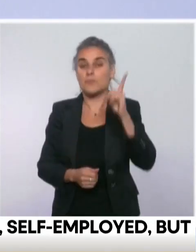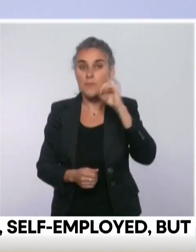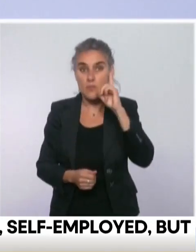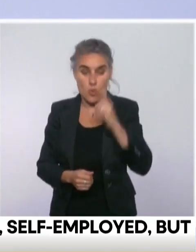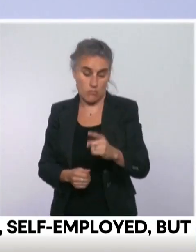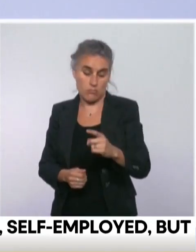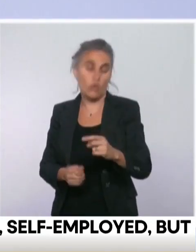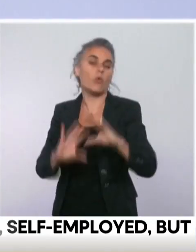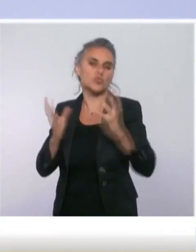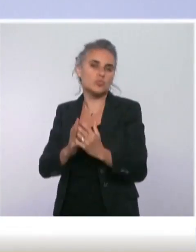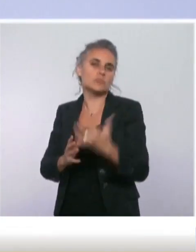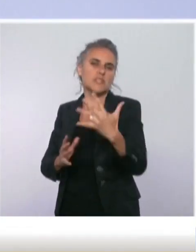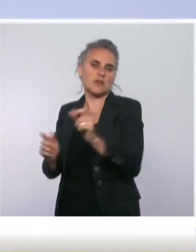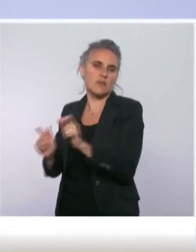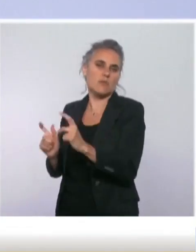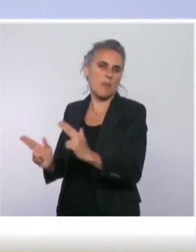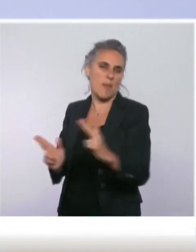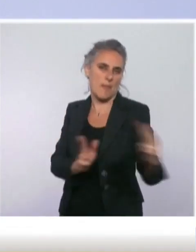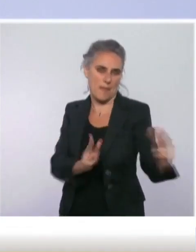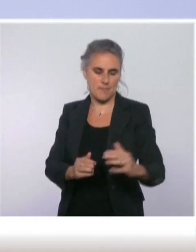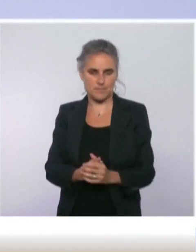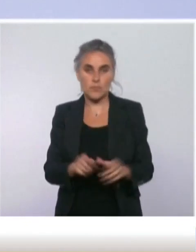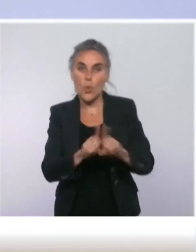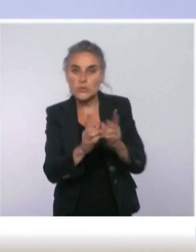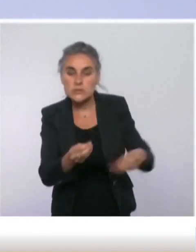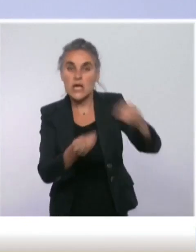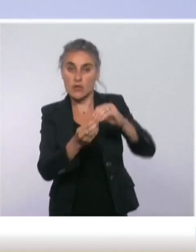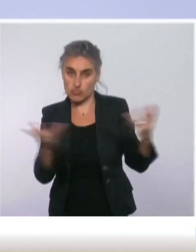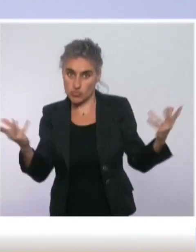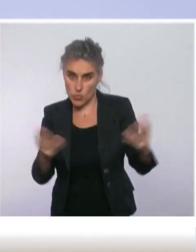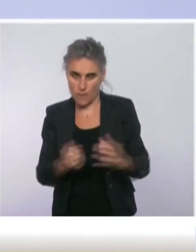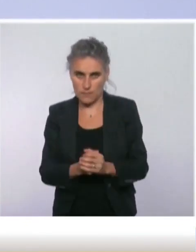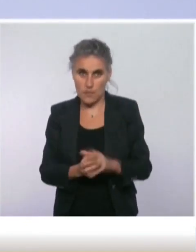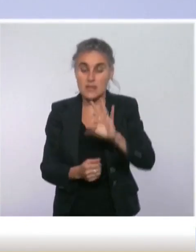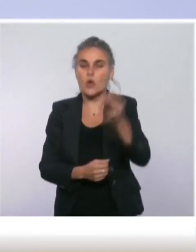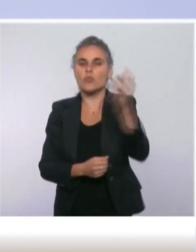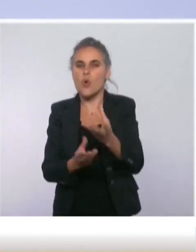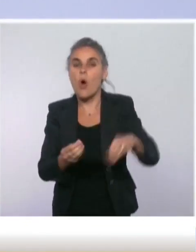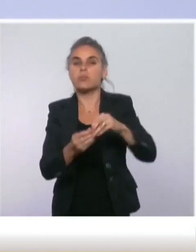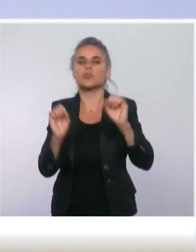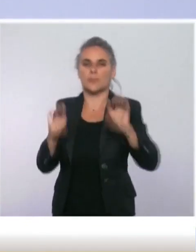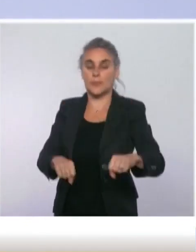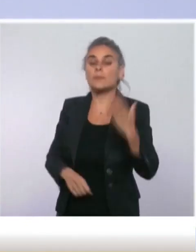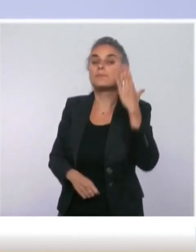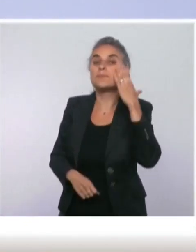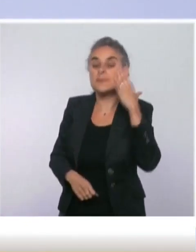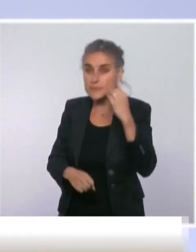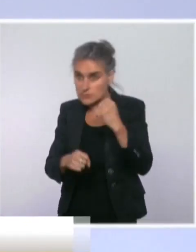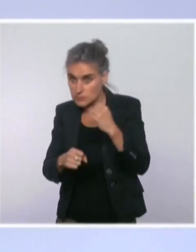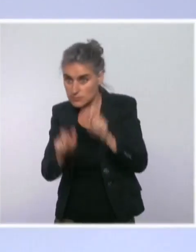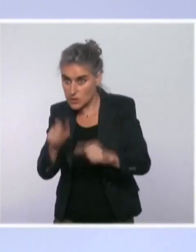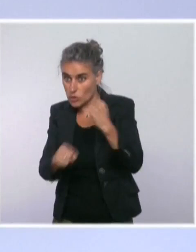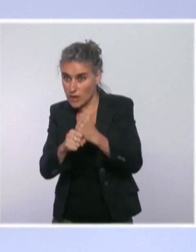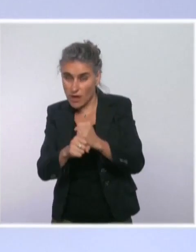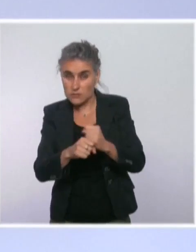jusqu'au 5e décile. Nous avons également rajouté une majoration de 50% pour tous ceux dont le travail est à plus de